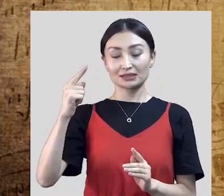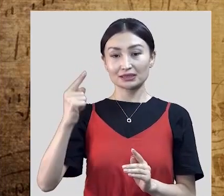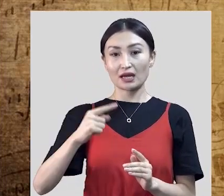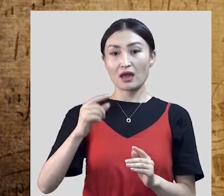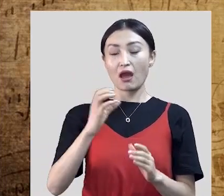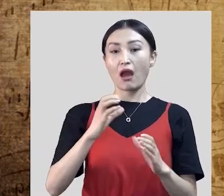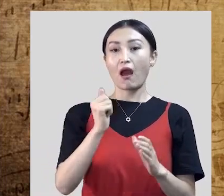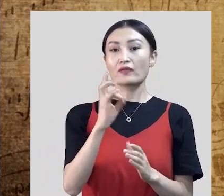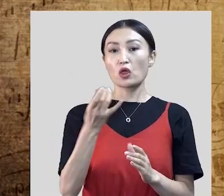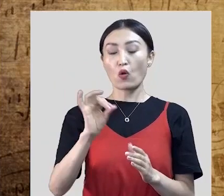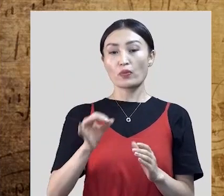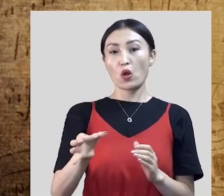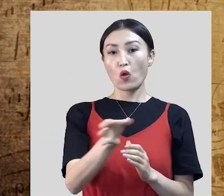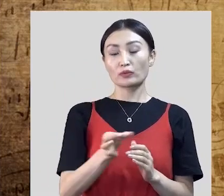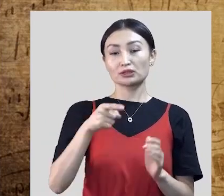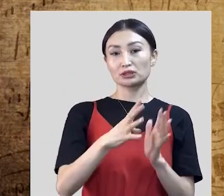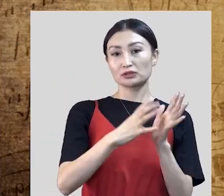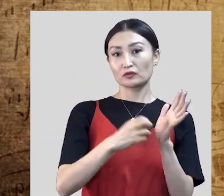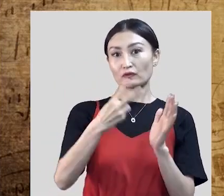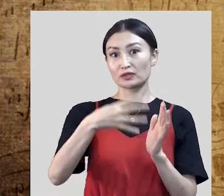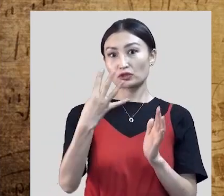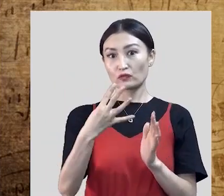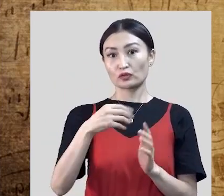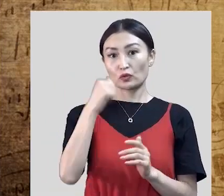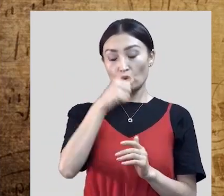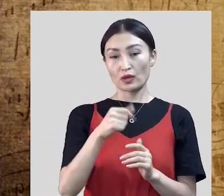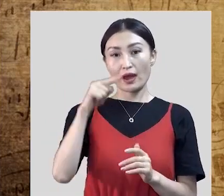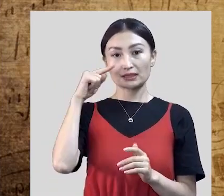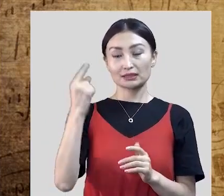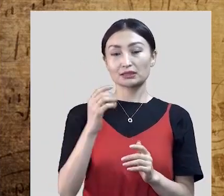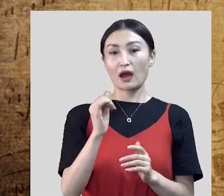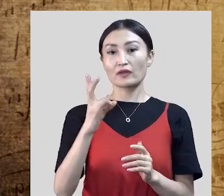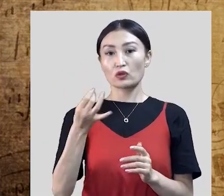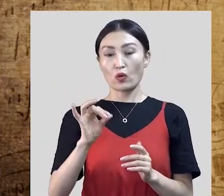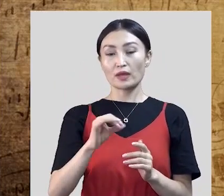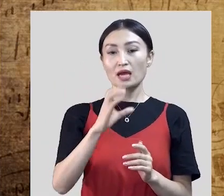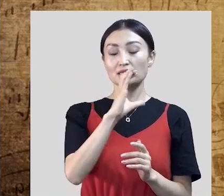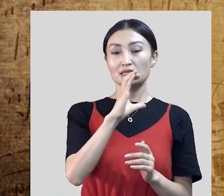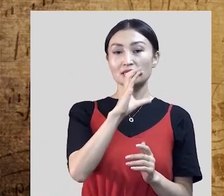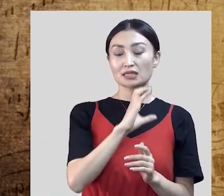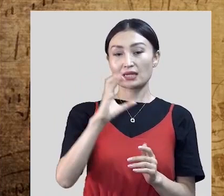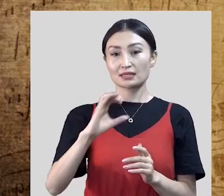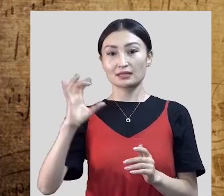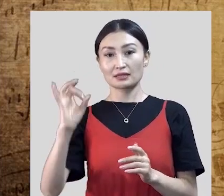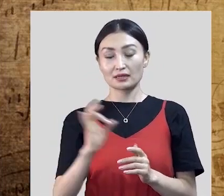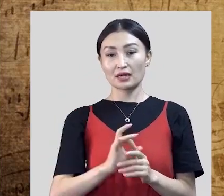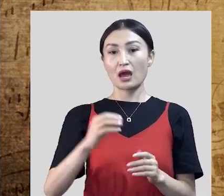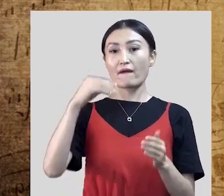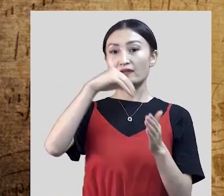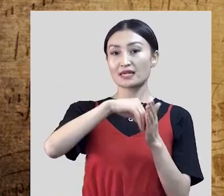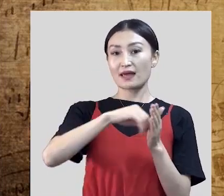Кыргызской автономной области 1924, Кыргызской автономной Советской Социалистической Республики в